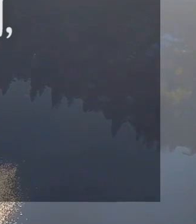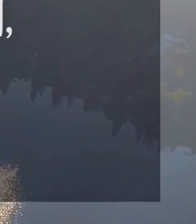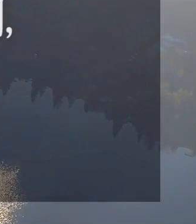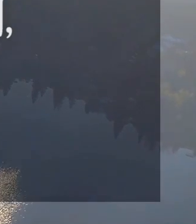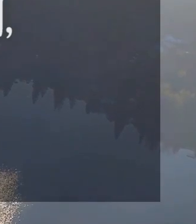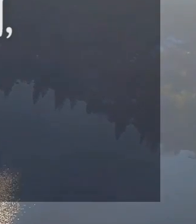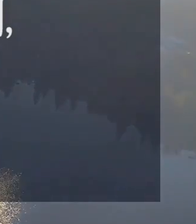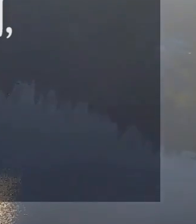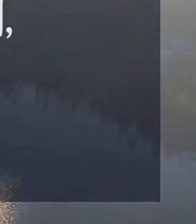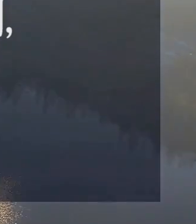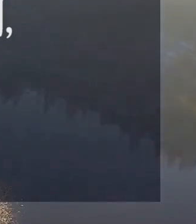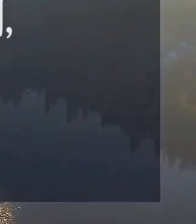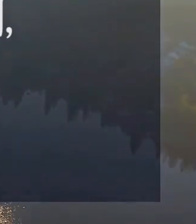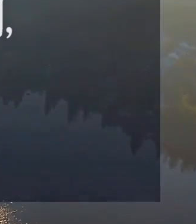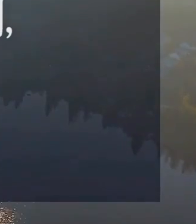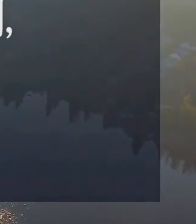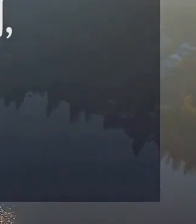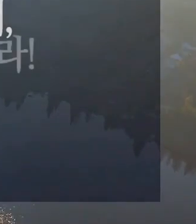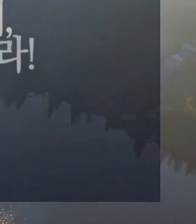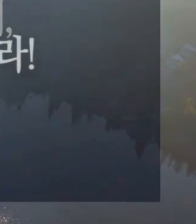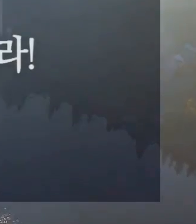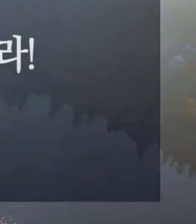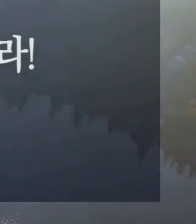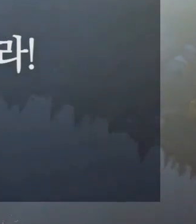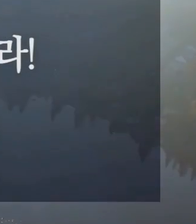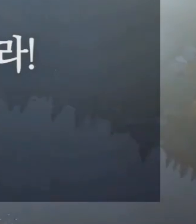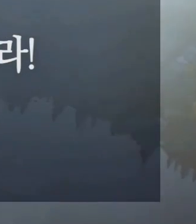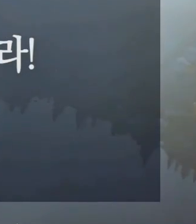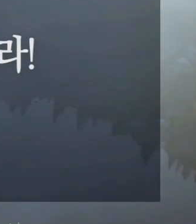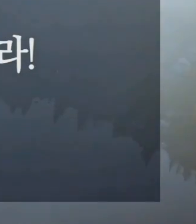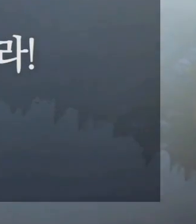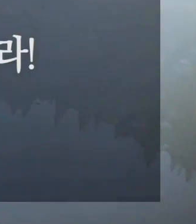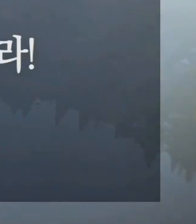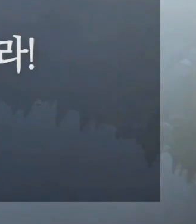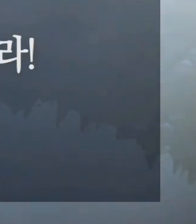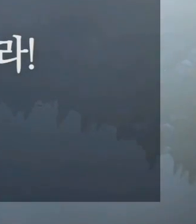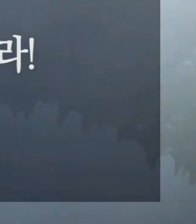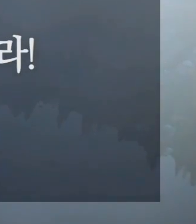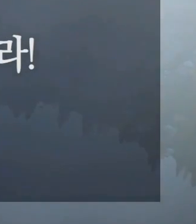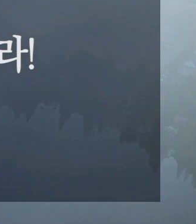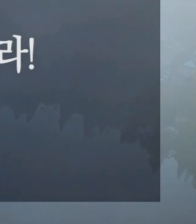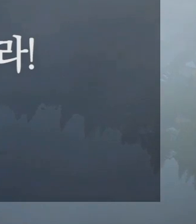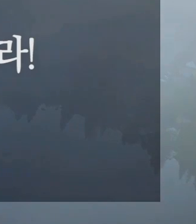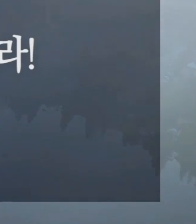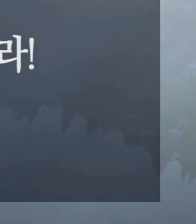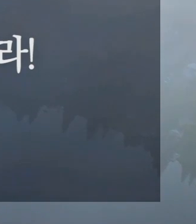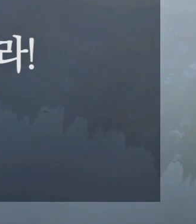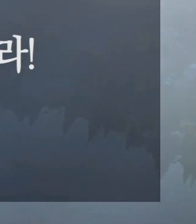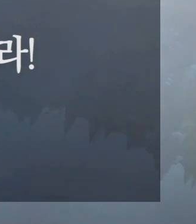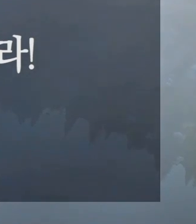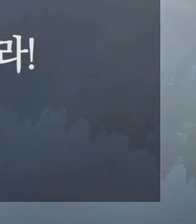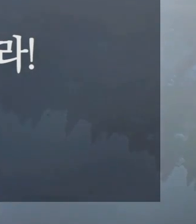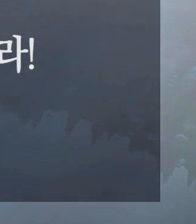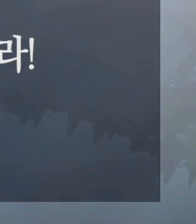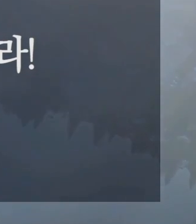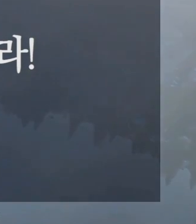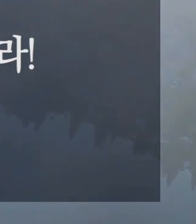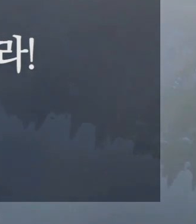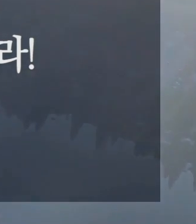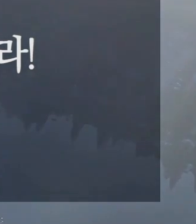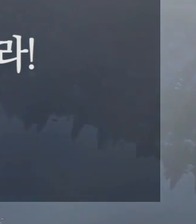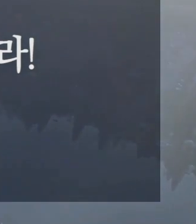주님 안에서 진심으로 무난합니다. 모든 형제자매들이 여러분에게 무난합니다.